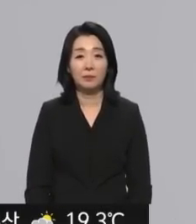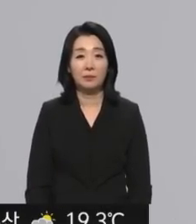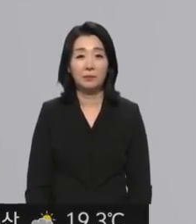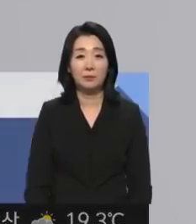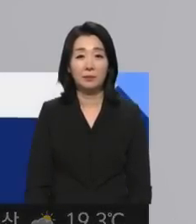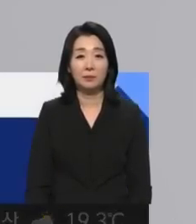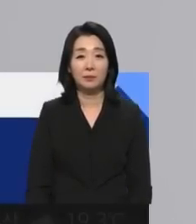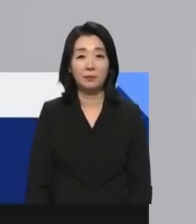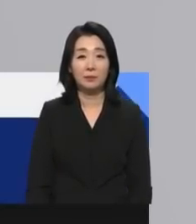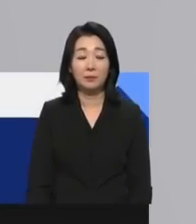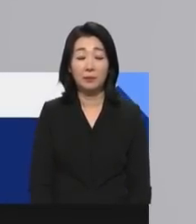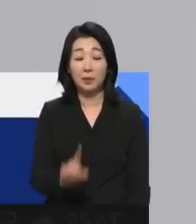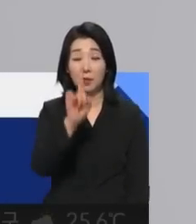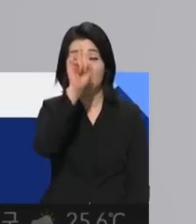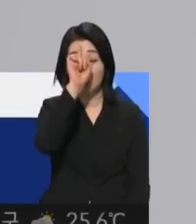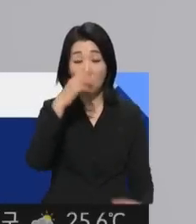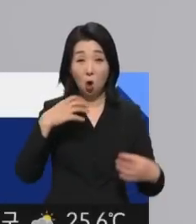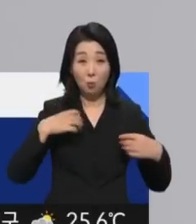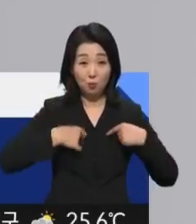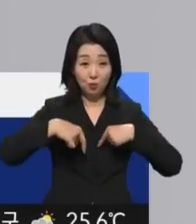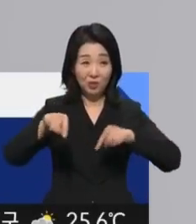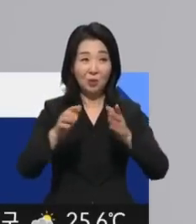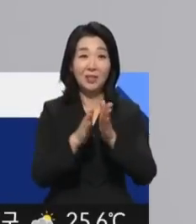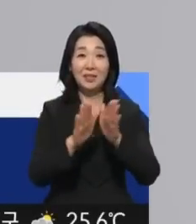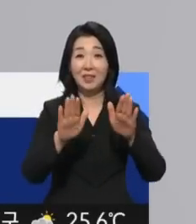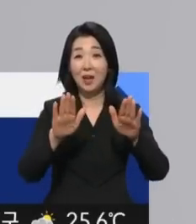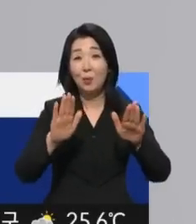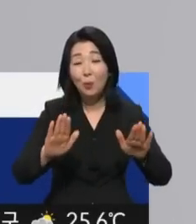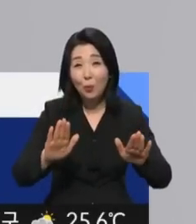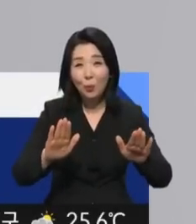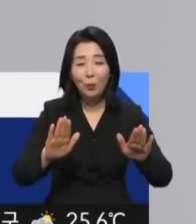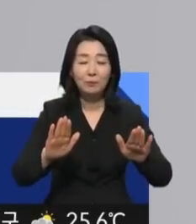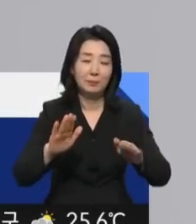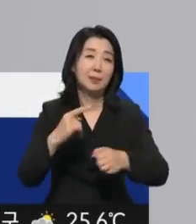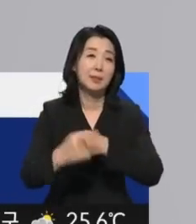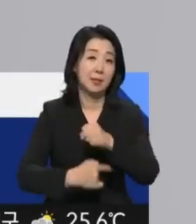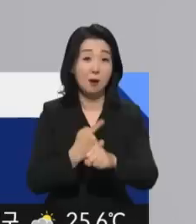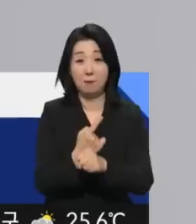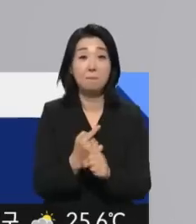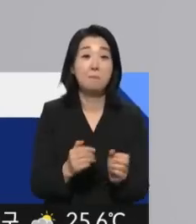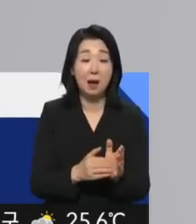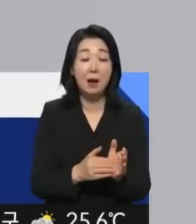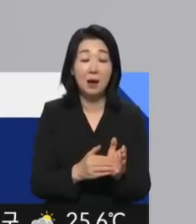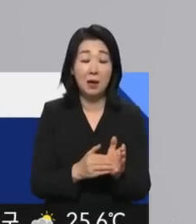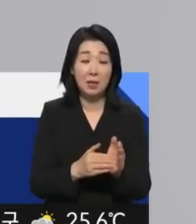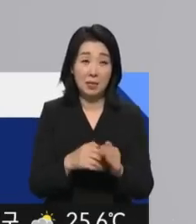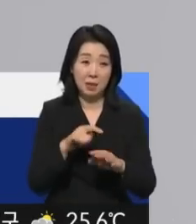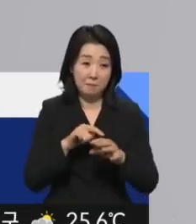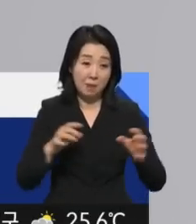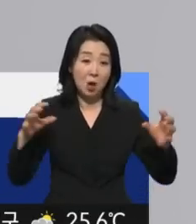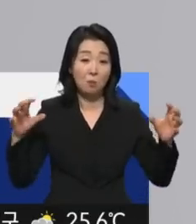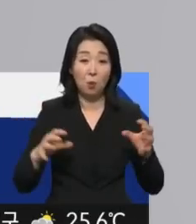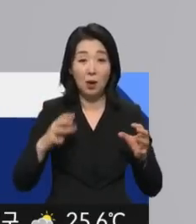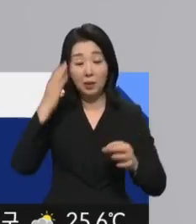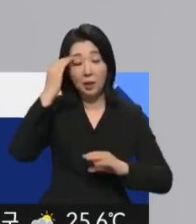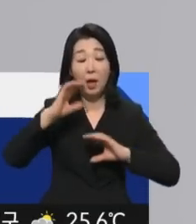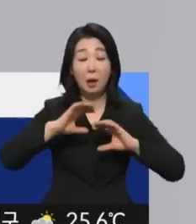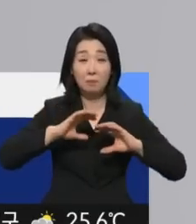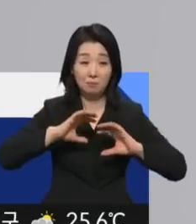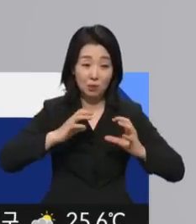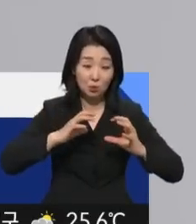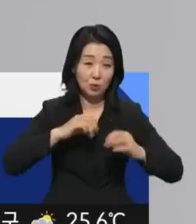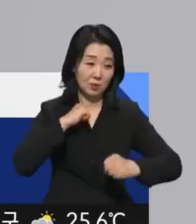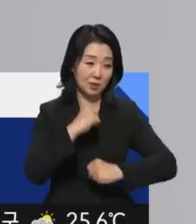이제 정부 출범 1주년이 됩니다. 우리 모두 힘을 모아 대한민국을 자유와